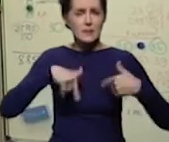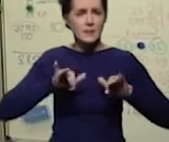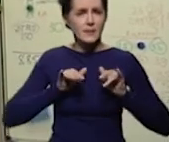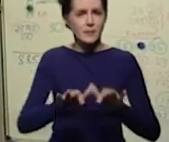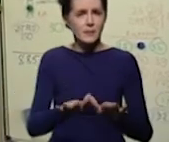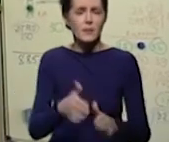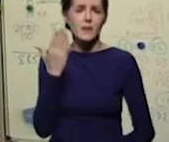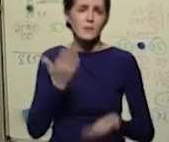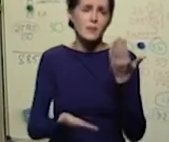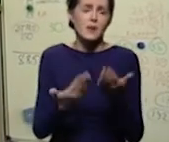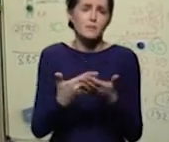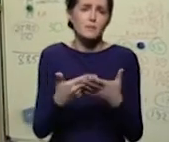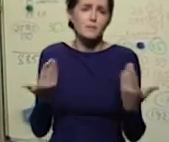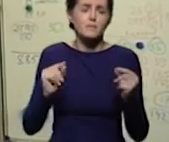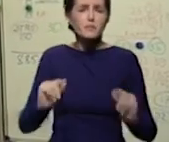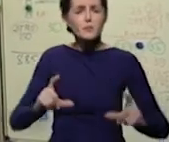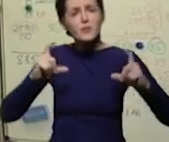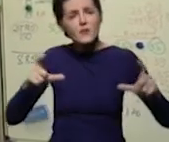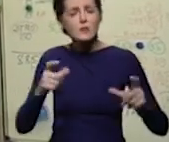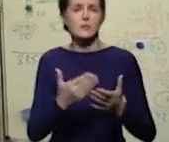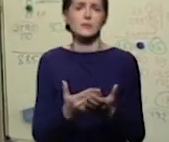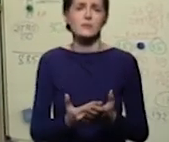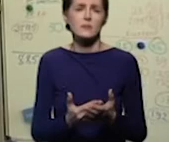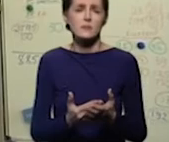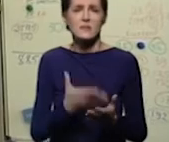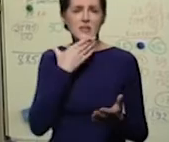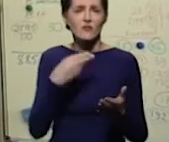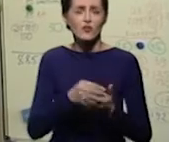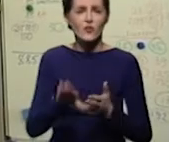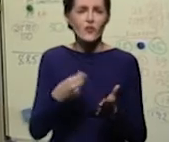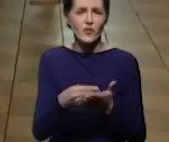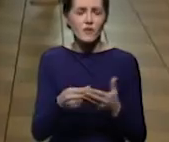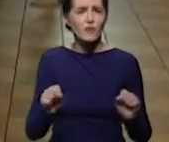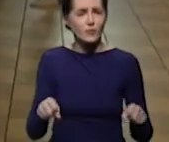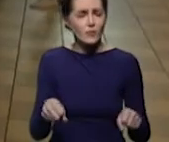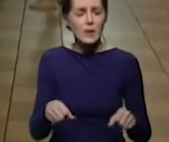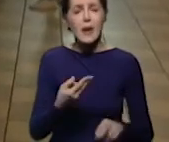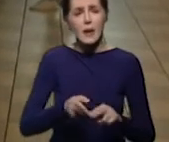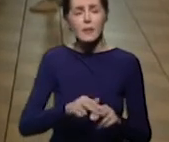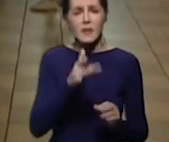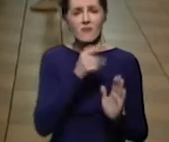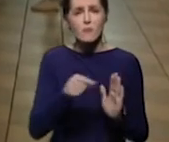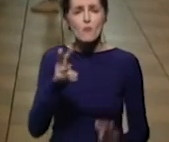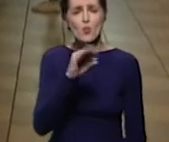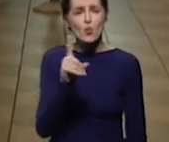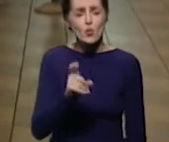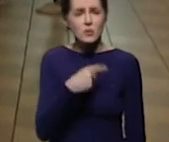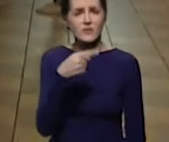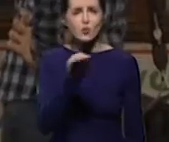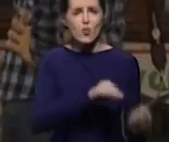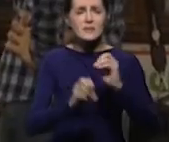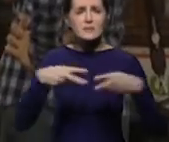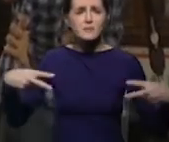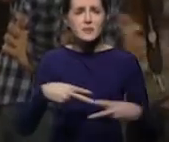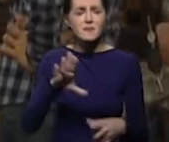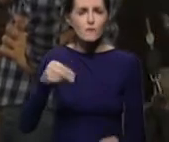чи то, ну, підвищити свою фінансову спроможність. Тим часом у МОЗ повідомили, створили